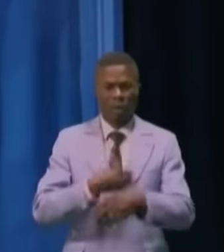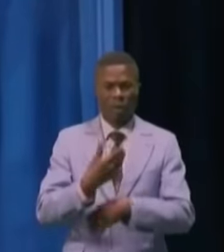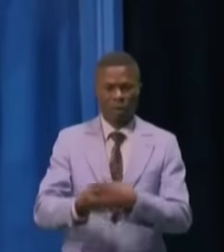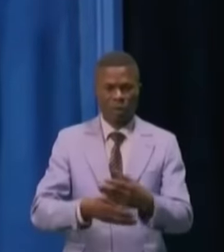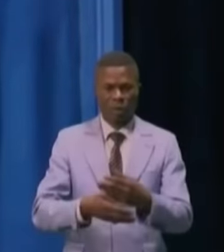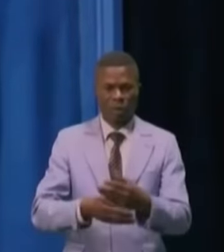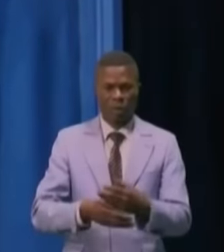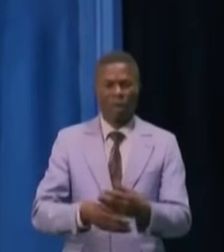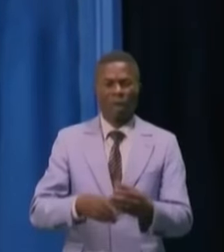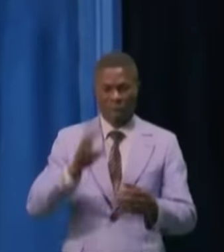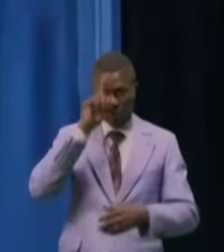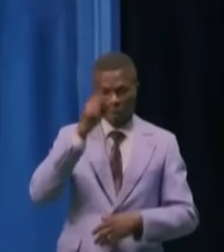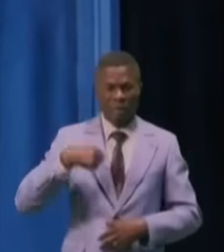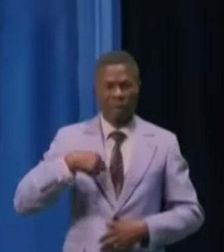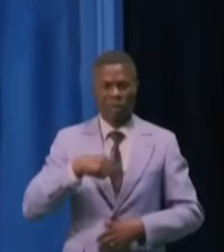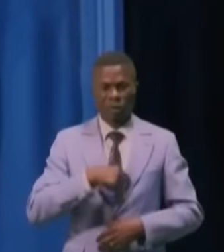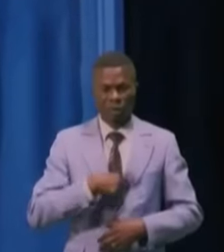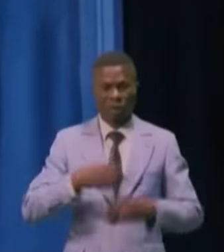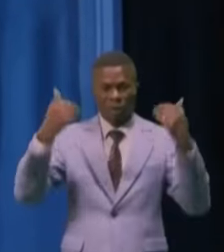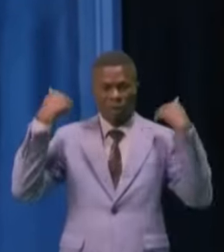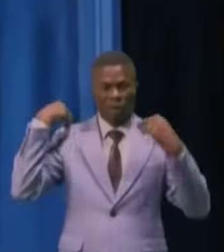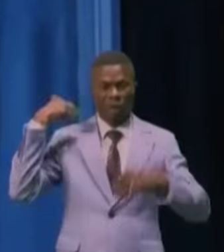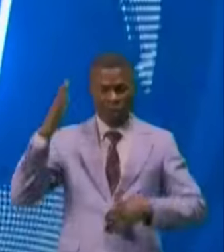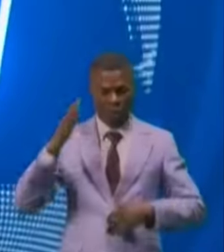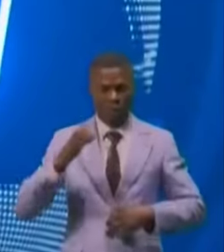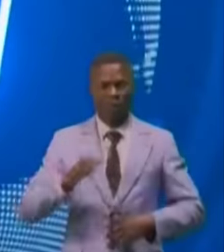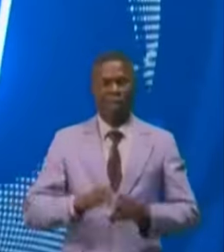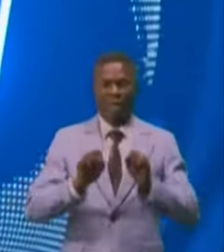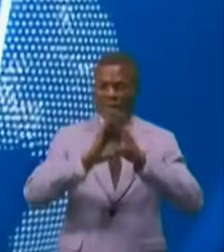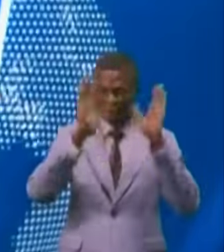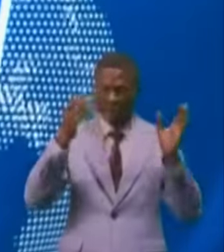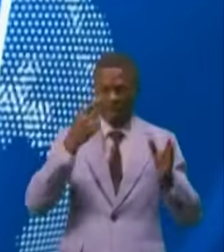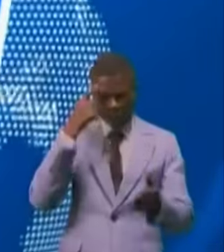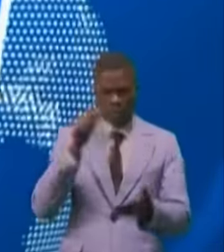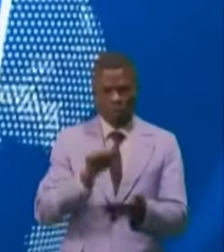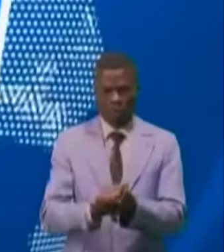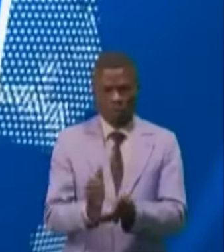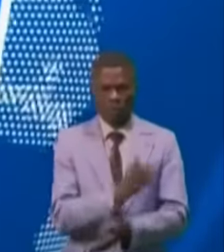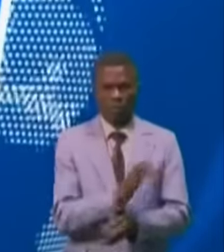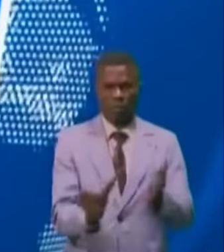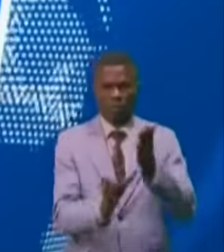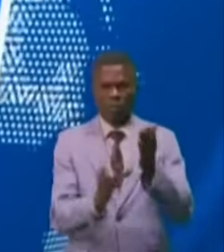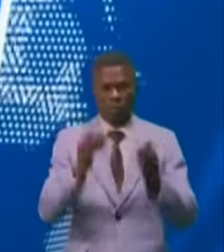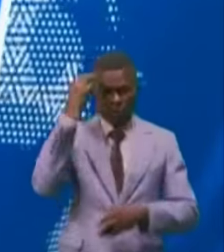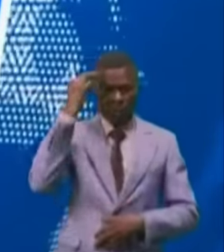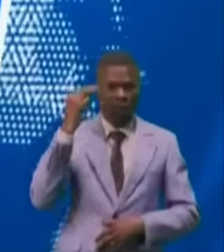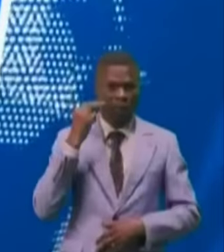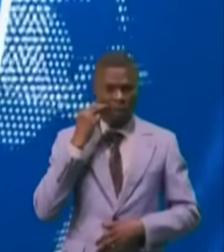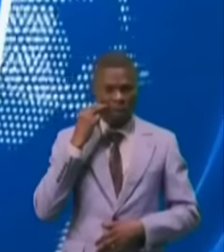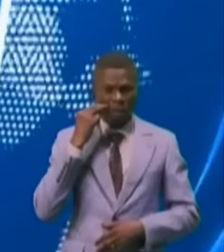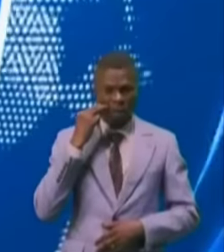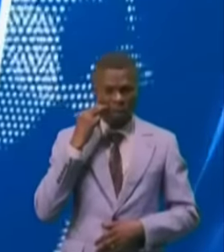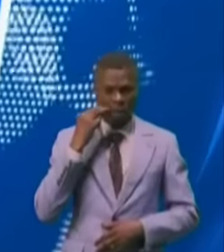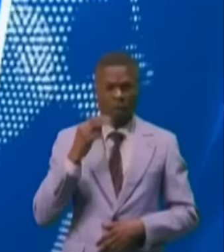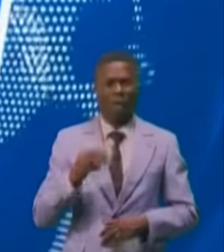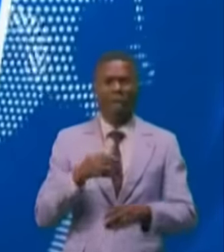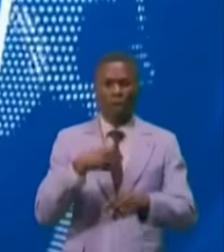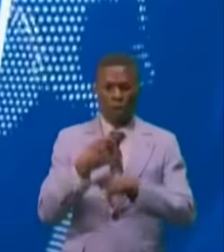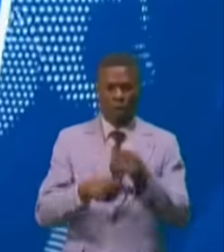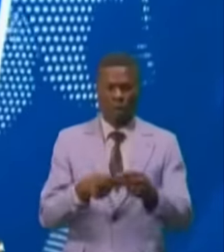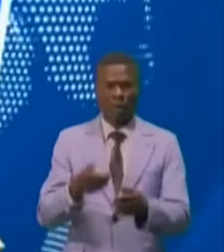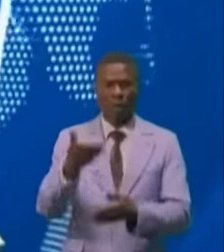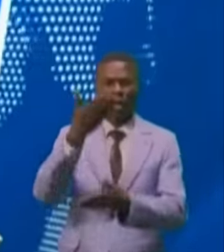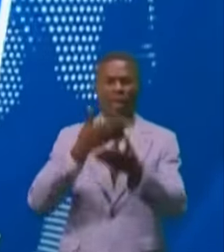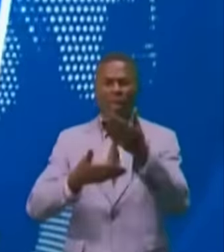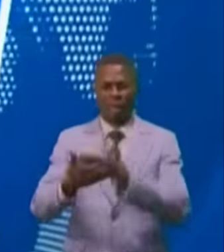nos performances. Et je pense que le chef de l'État a été très clair là-dessus. Les vice-premiers ministres ont procédé à la remise